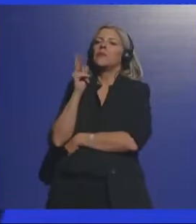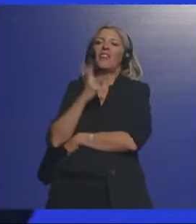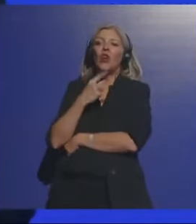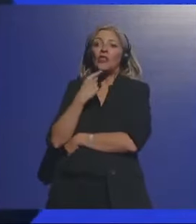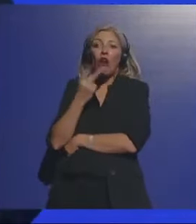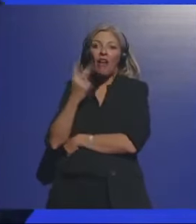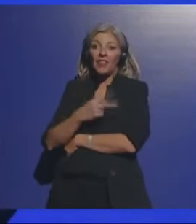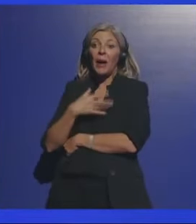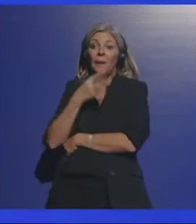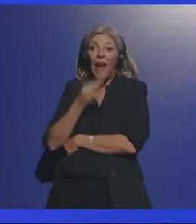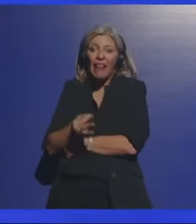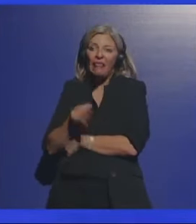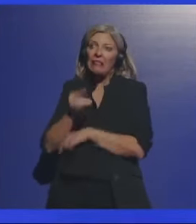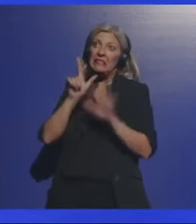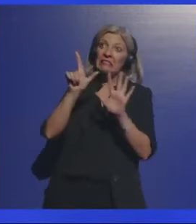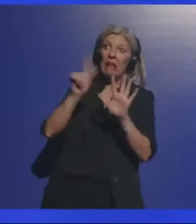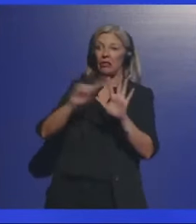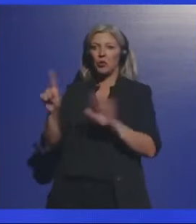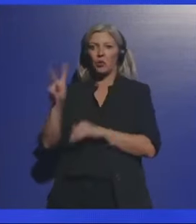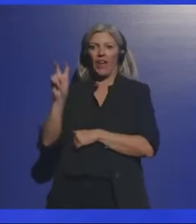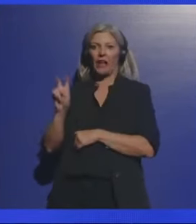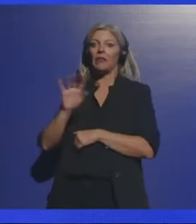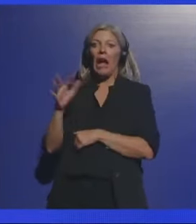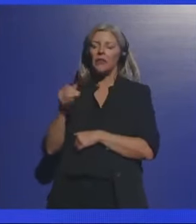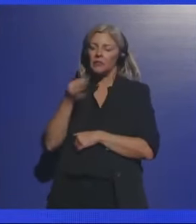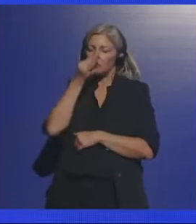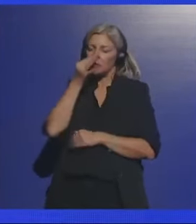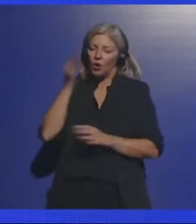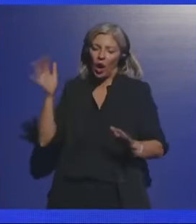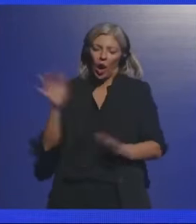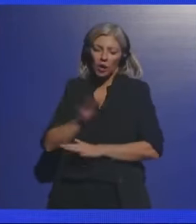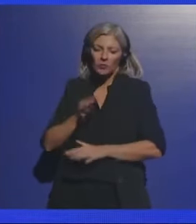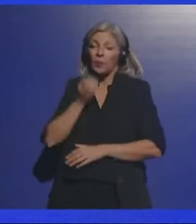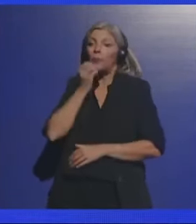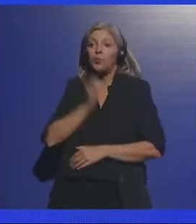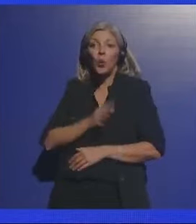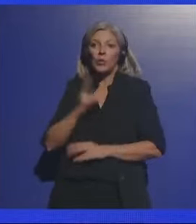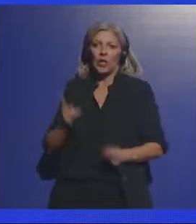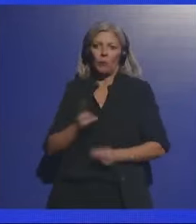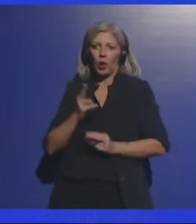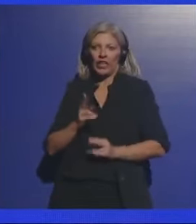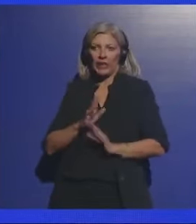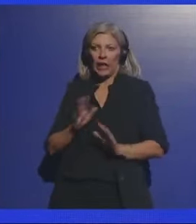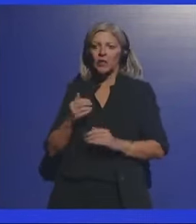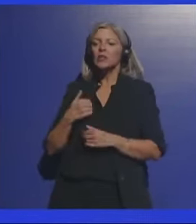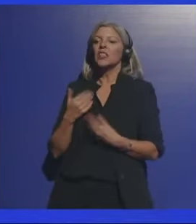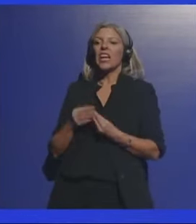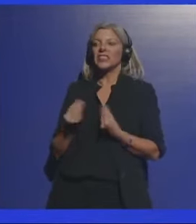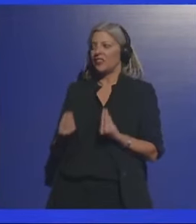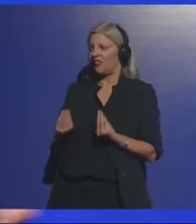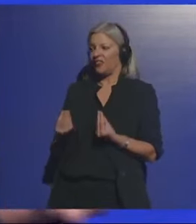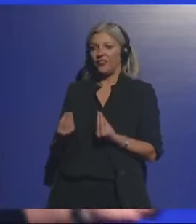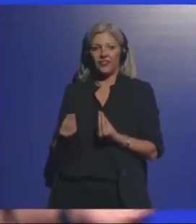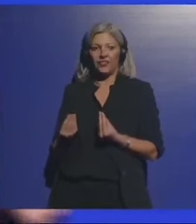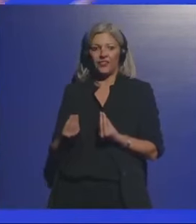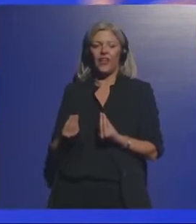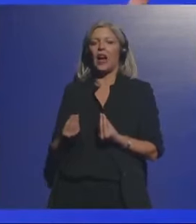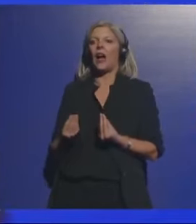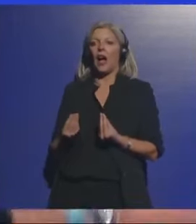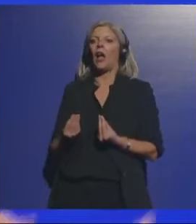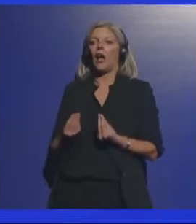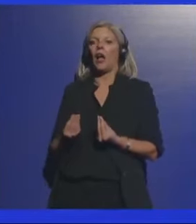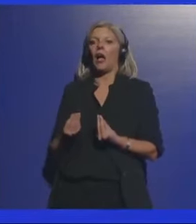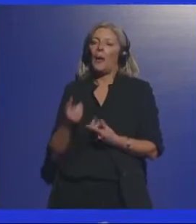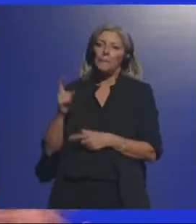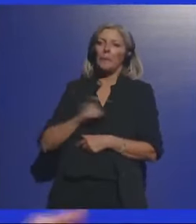sette gli altri non se potevano guardare Erano veramente ma brutti da morire che facciamo gli ho detto dico Facciamo una bella cosa diamo